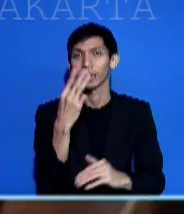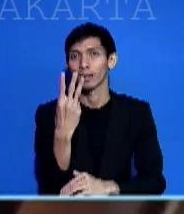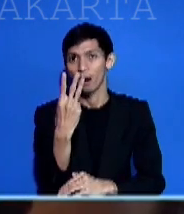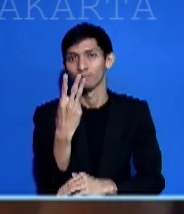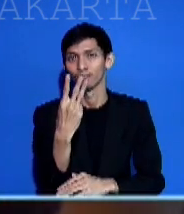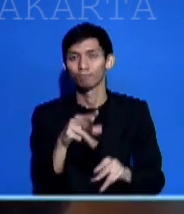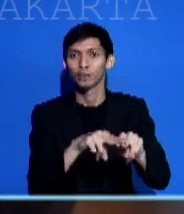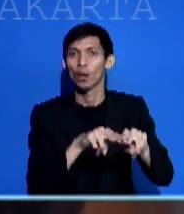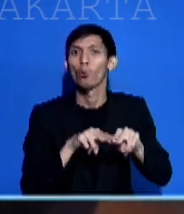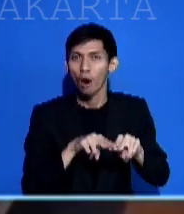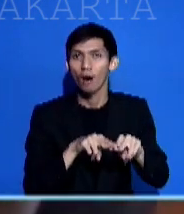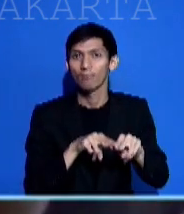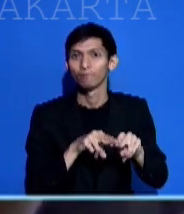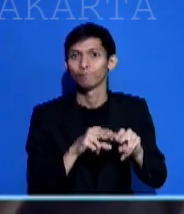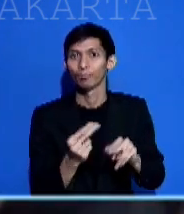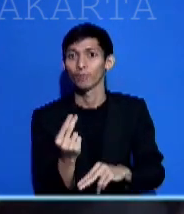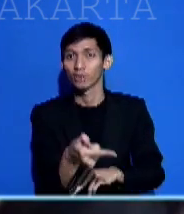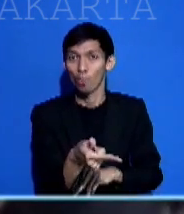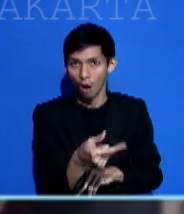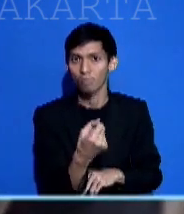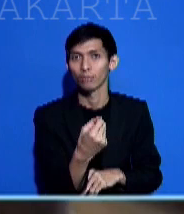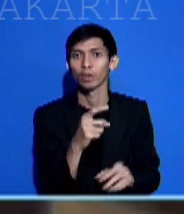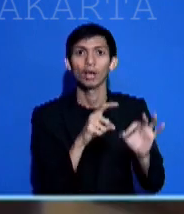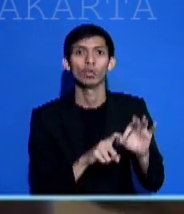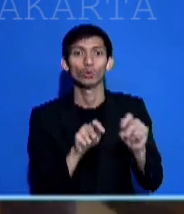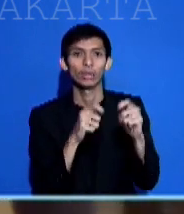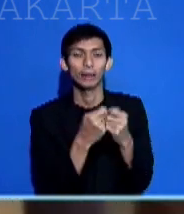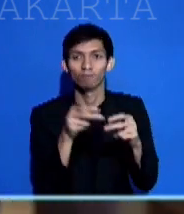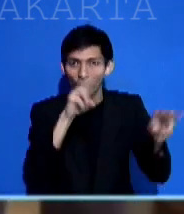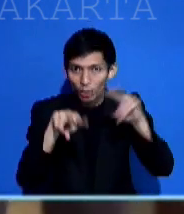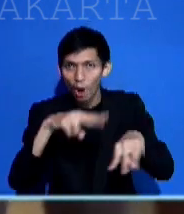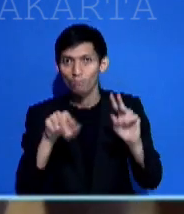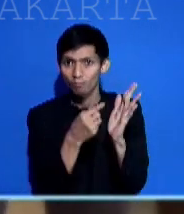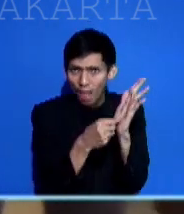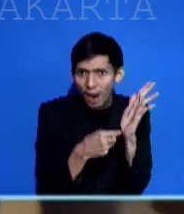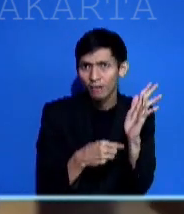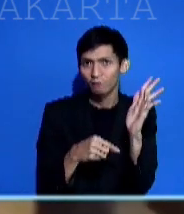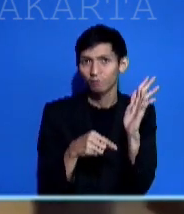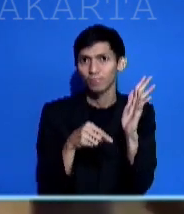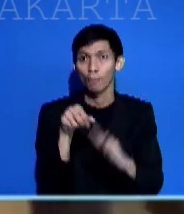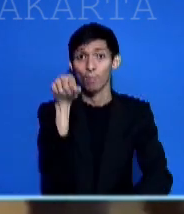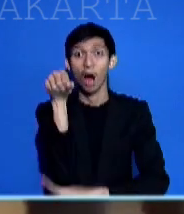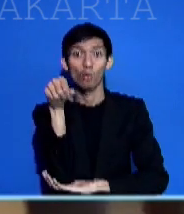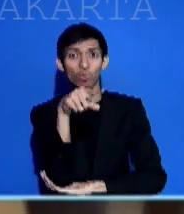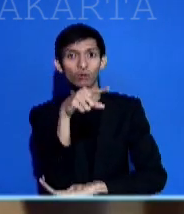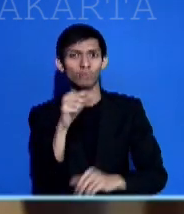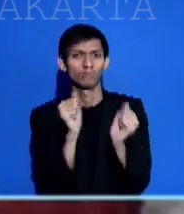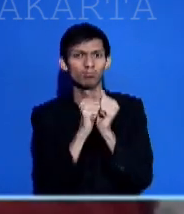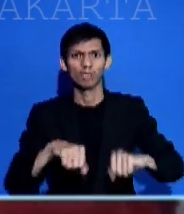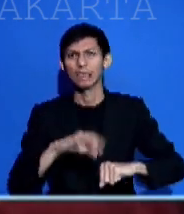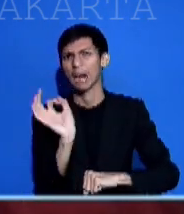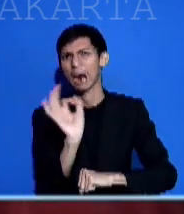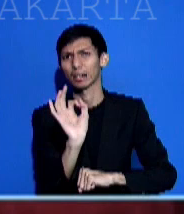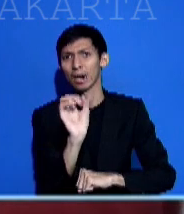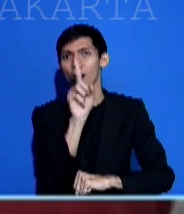sewa berdasarkan hasil penilaian tim penilai publik Namun ternyata tersangka tidak melakukan sewa